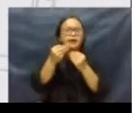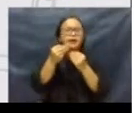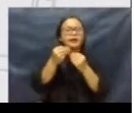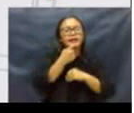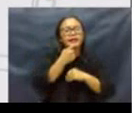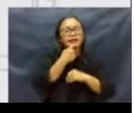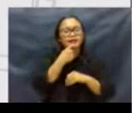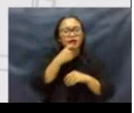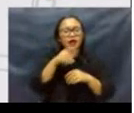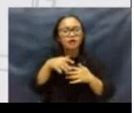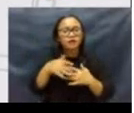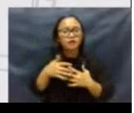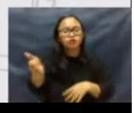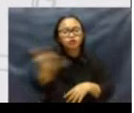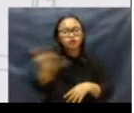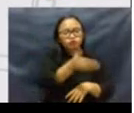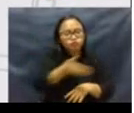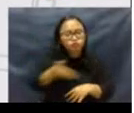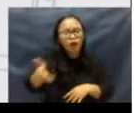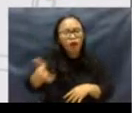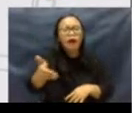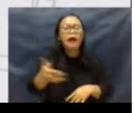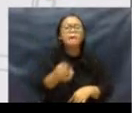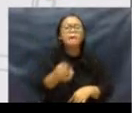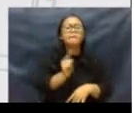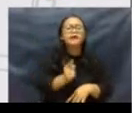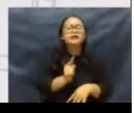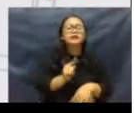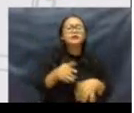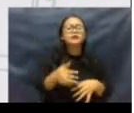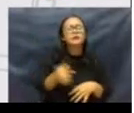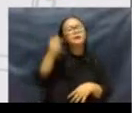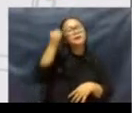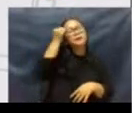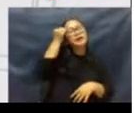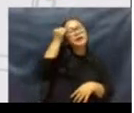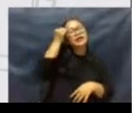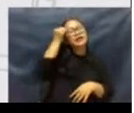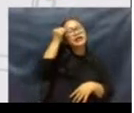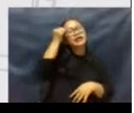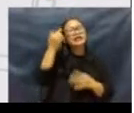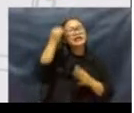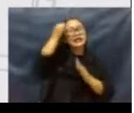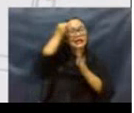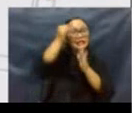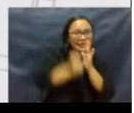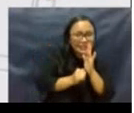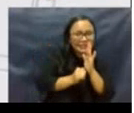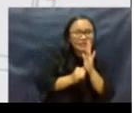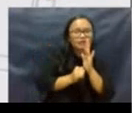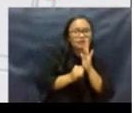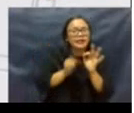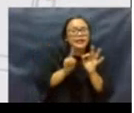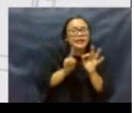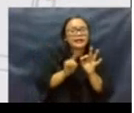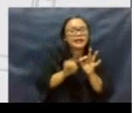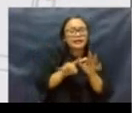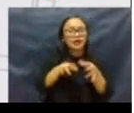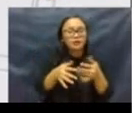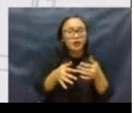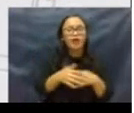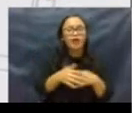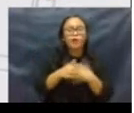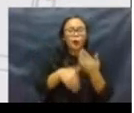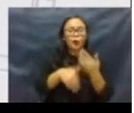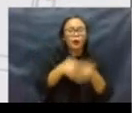bisa mempersuasi Bapak dan Ibu kenapa berpikir kritis itu kuncinya adalah percaya pada prosesnya,